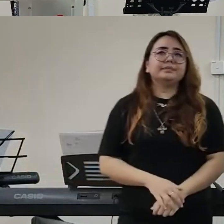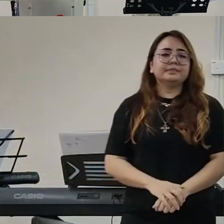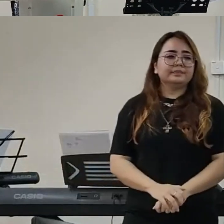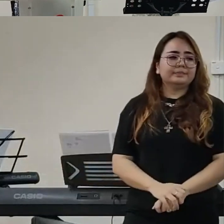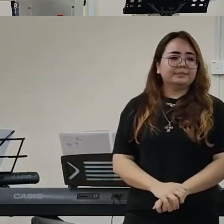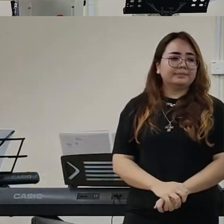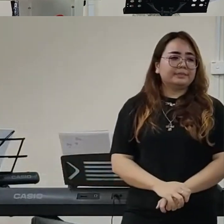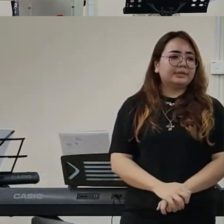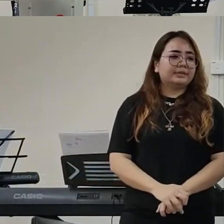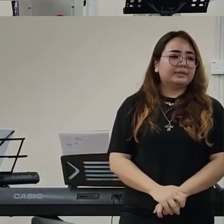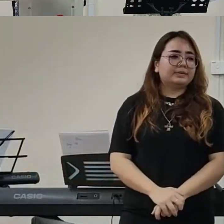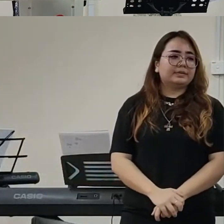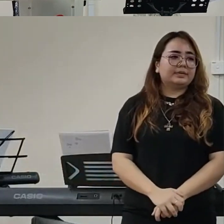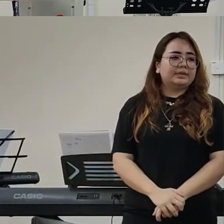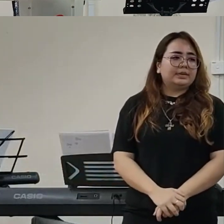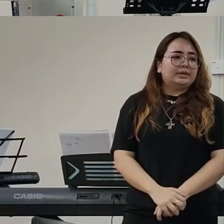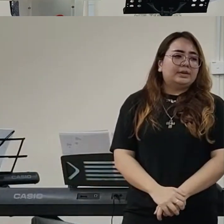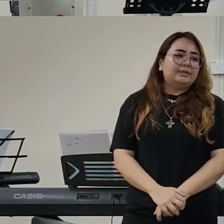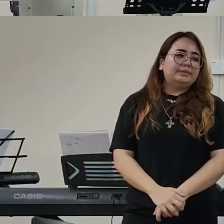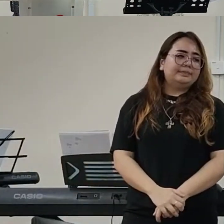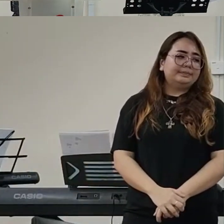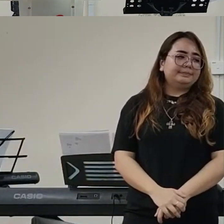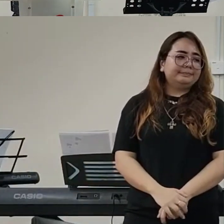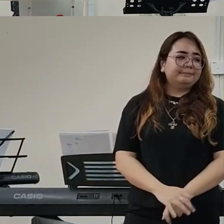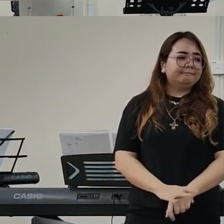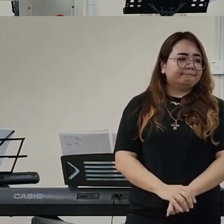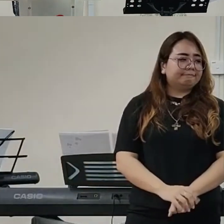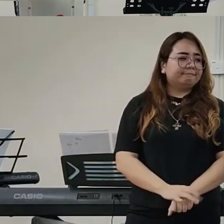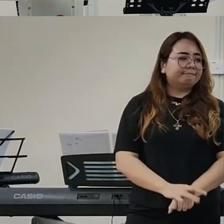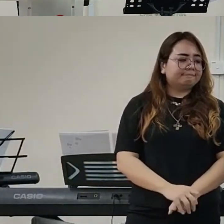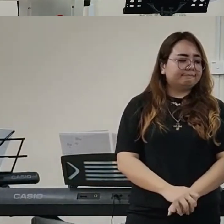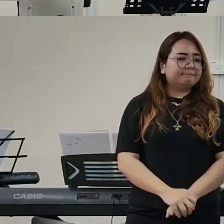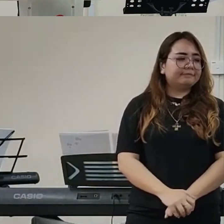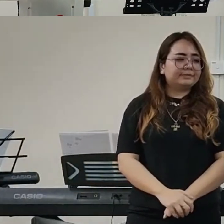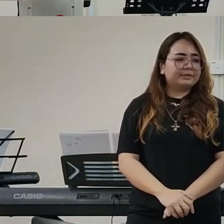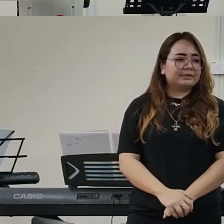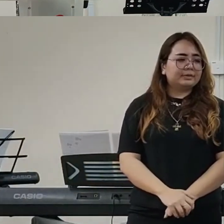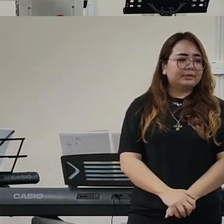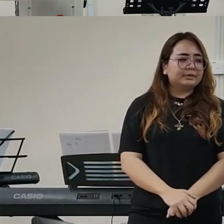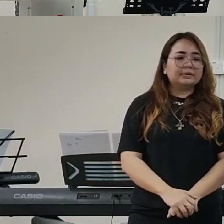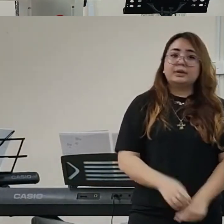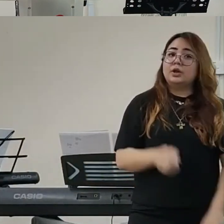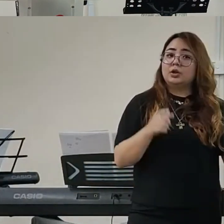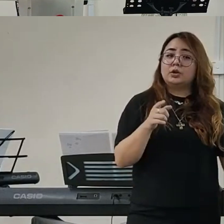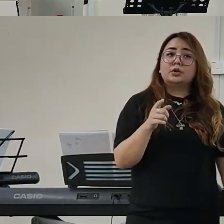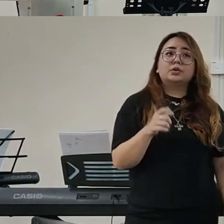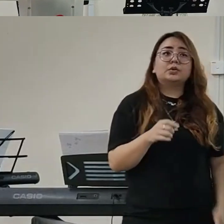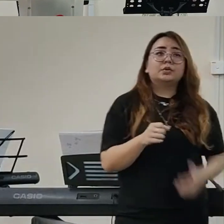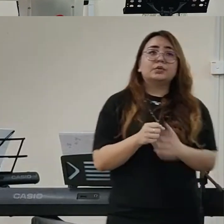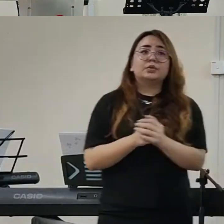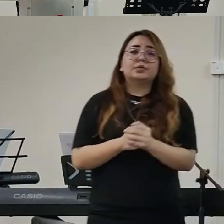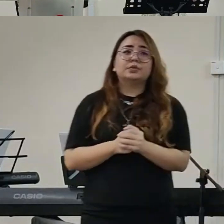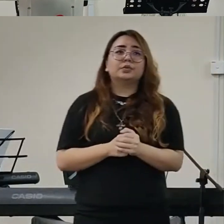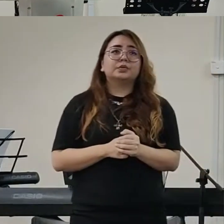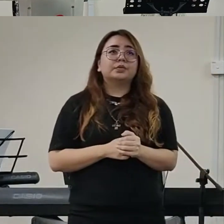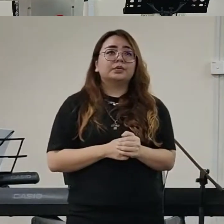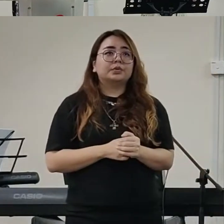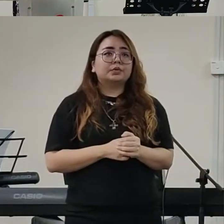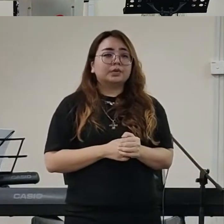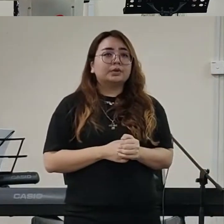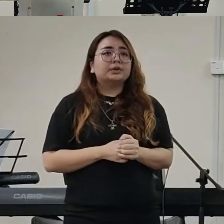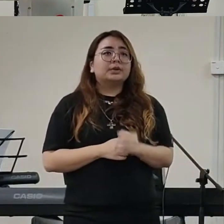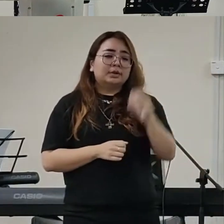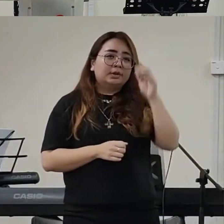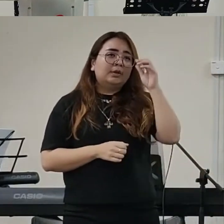上，在众溪水旁，在国内一切居住的地方牧养他们。 You have to correlate these verses with the